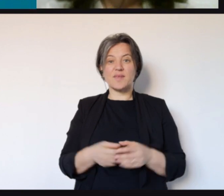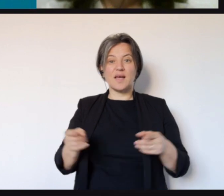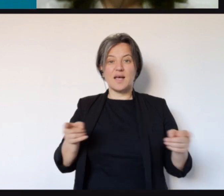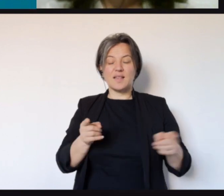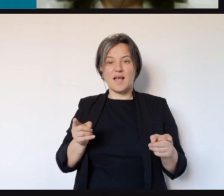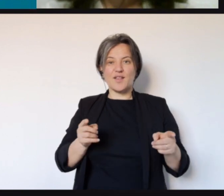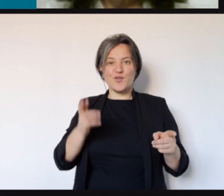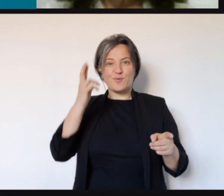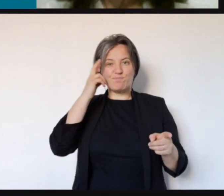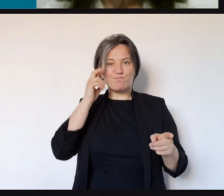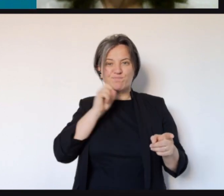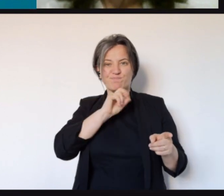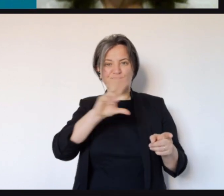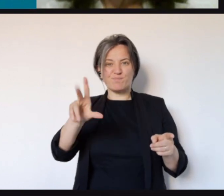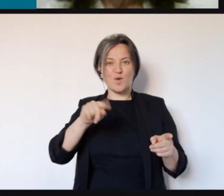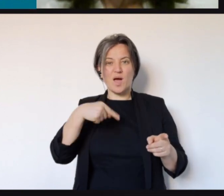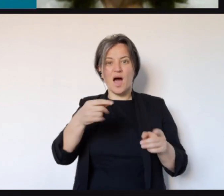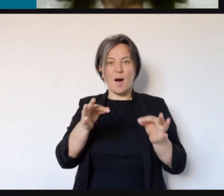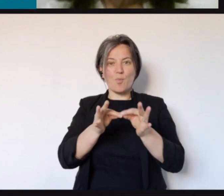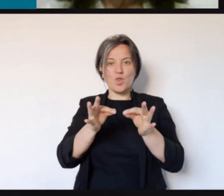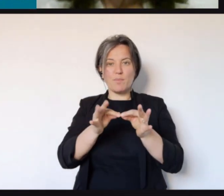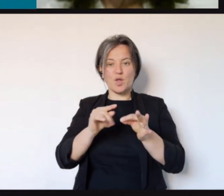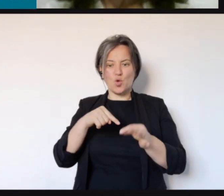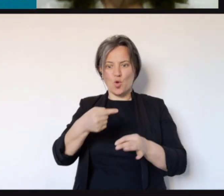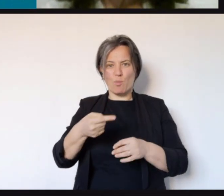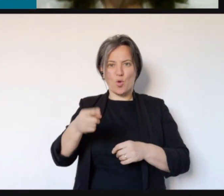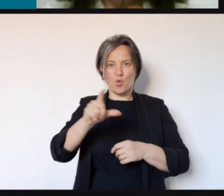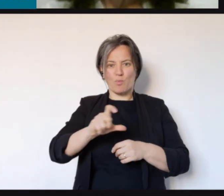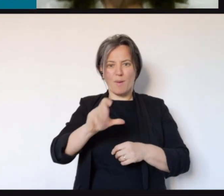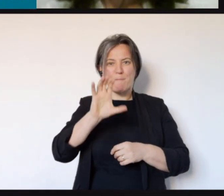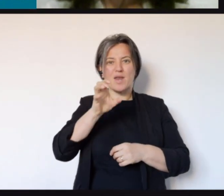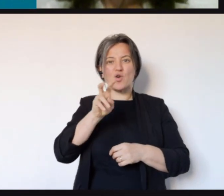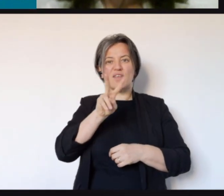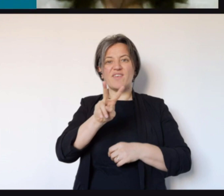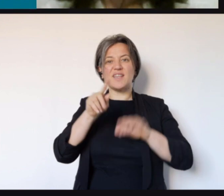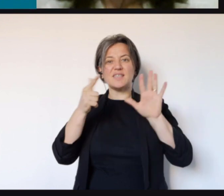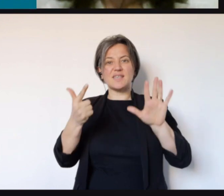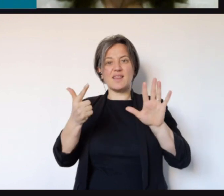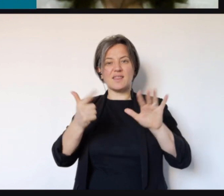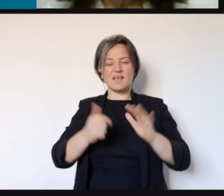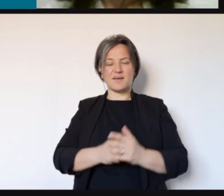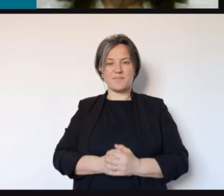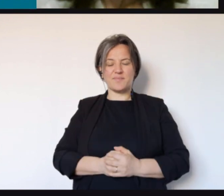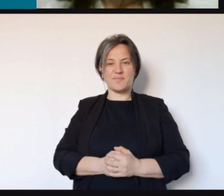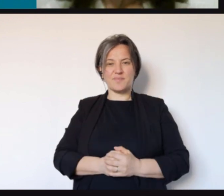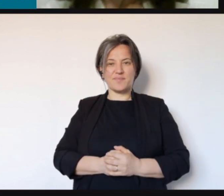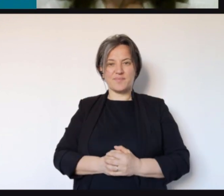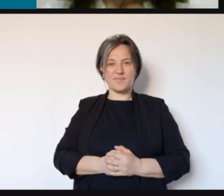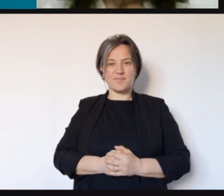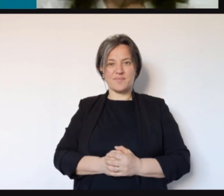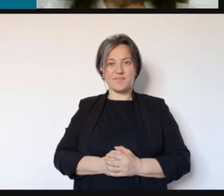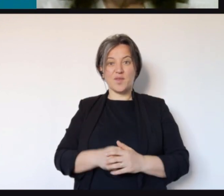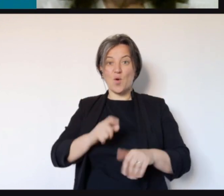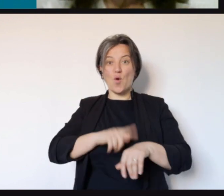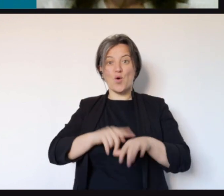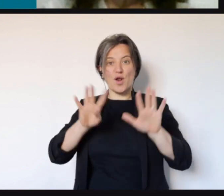magari l'appuntamento di dopodomani, ovvero di mercoledì 27, e sempre alle 9